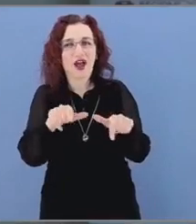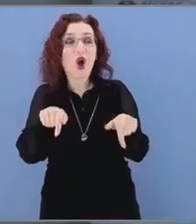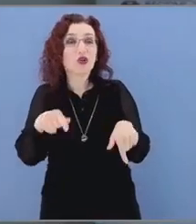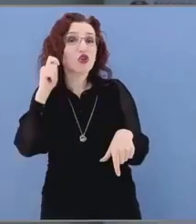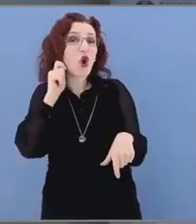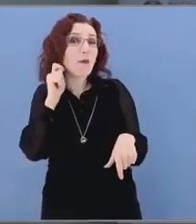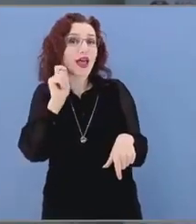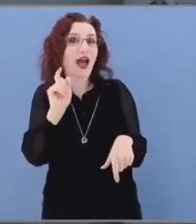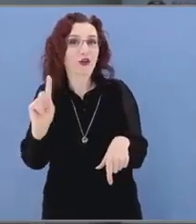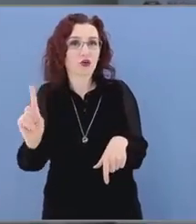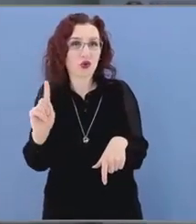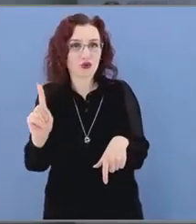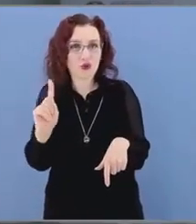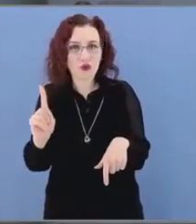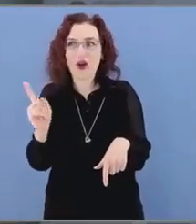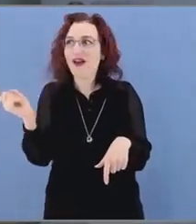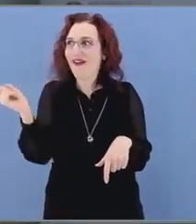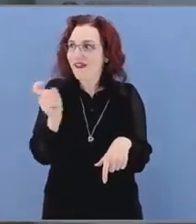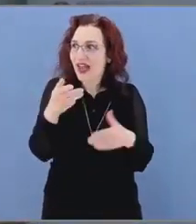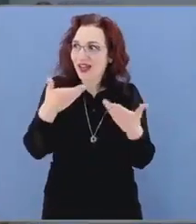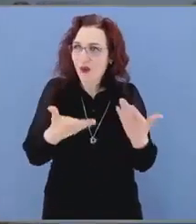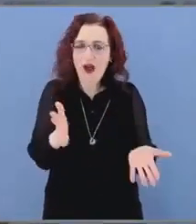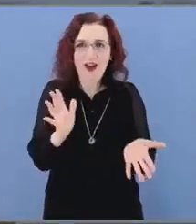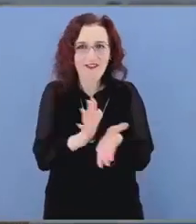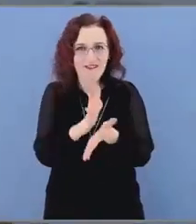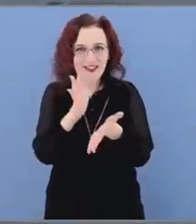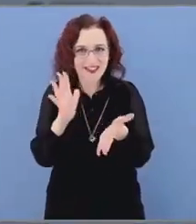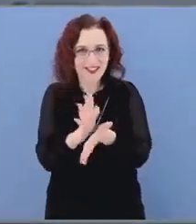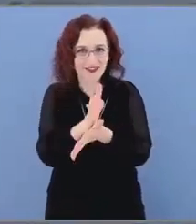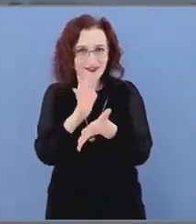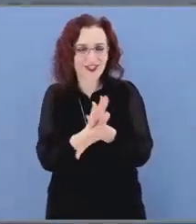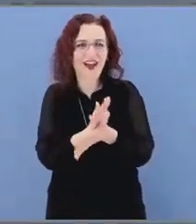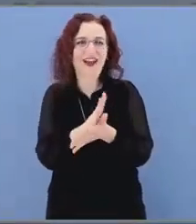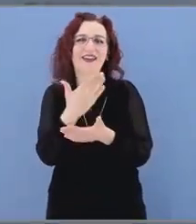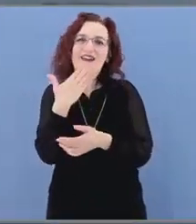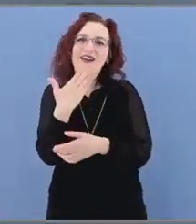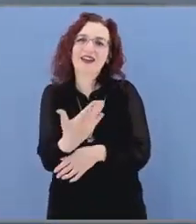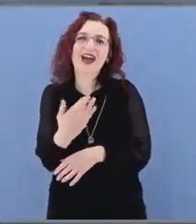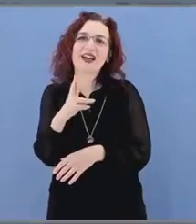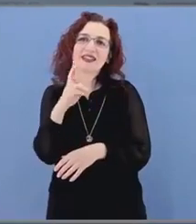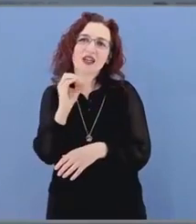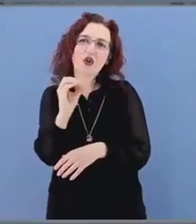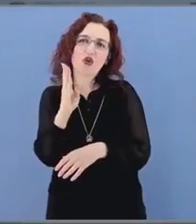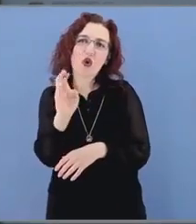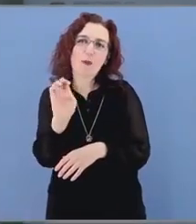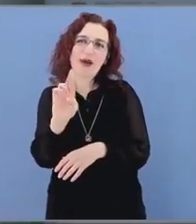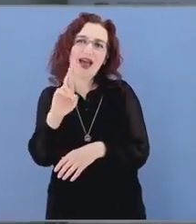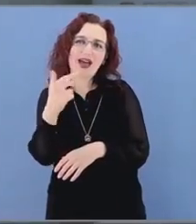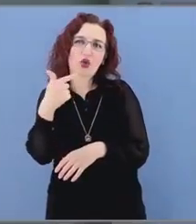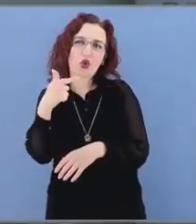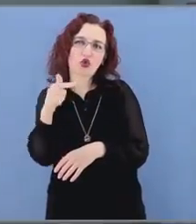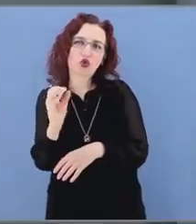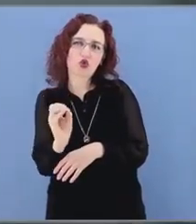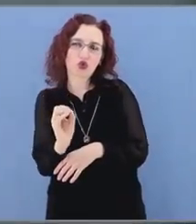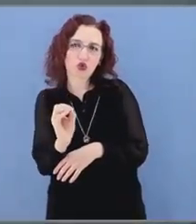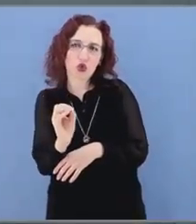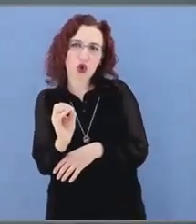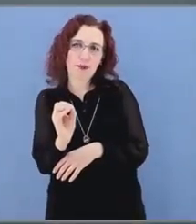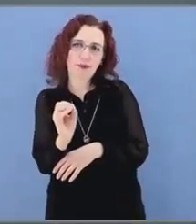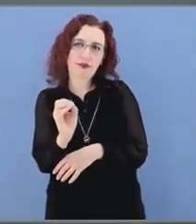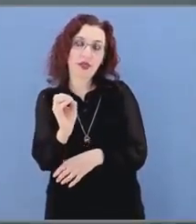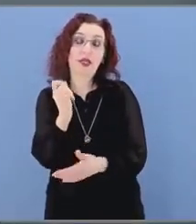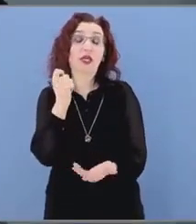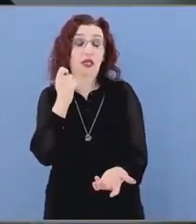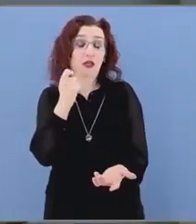a festeggiarlo, grazie Roberto. E è importante perché veramente